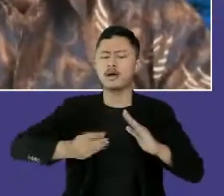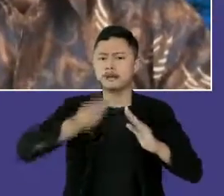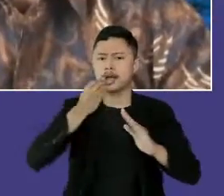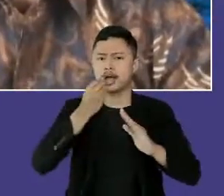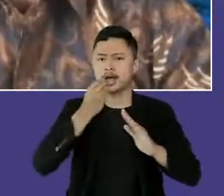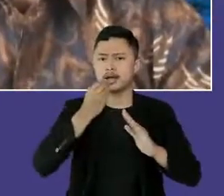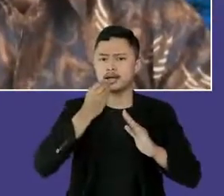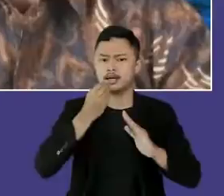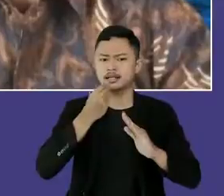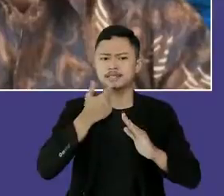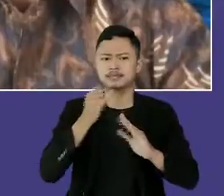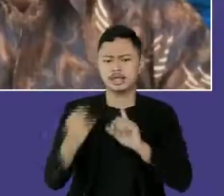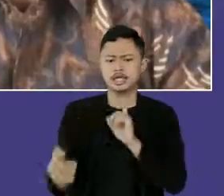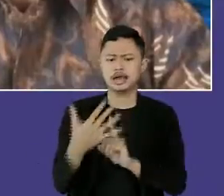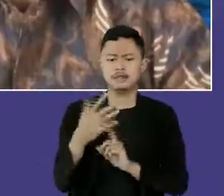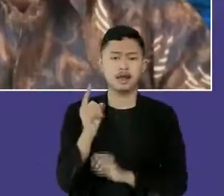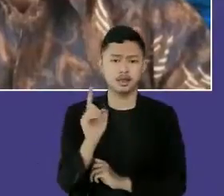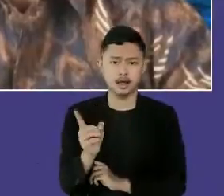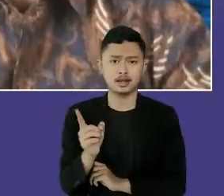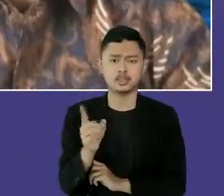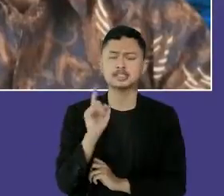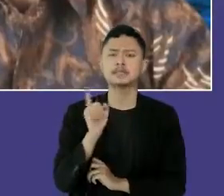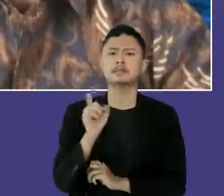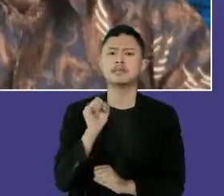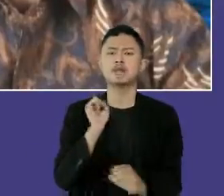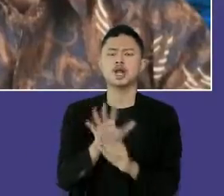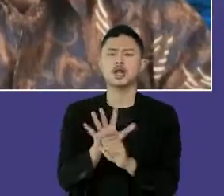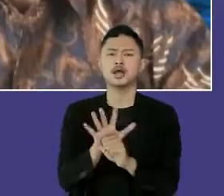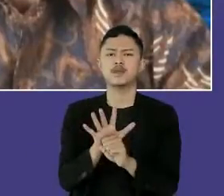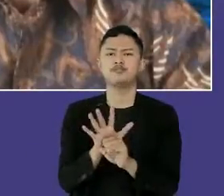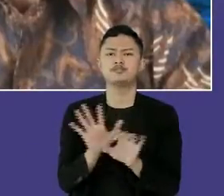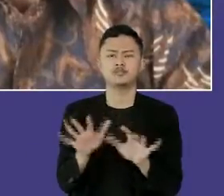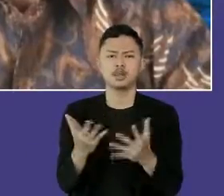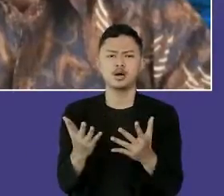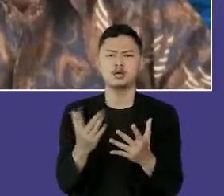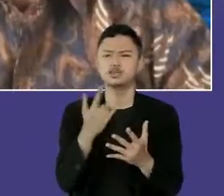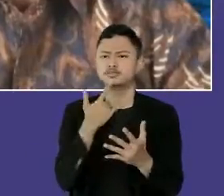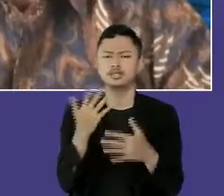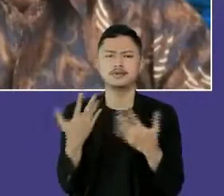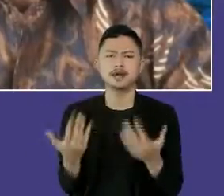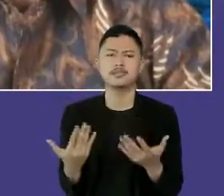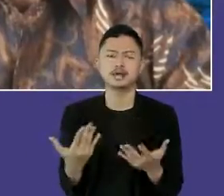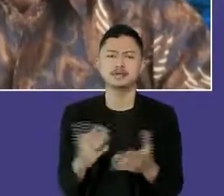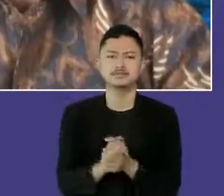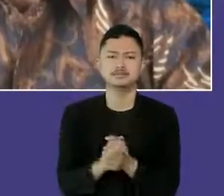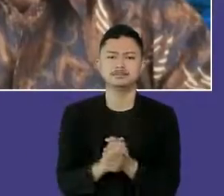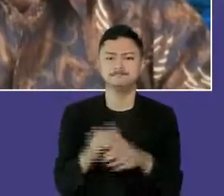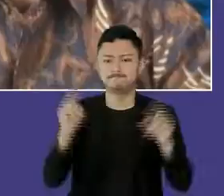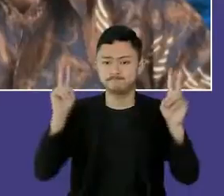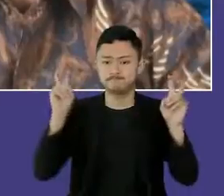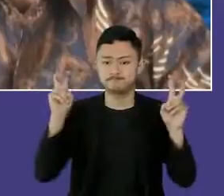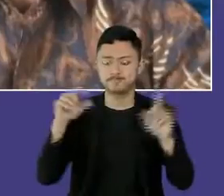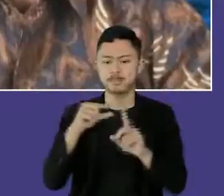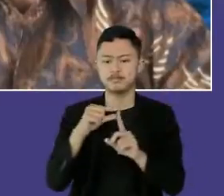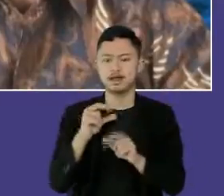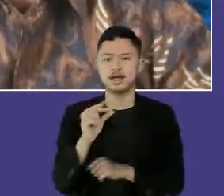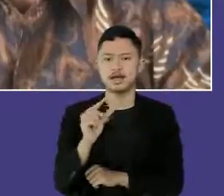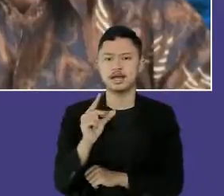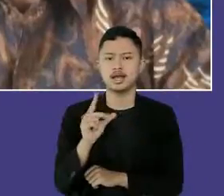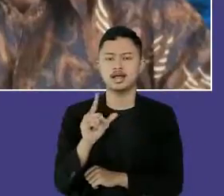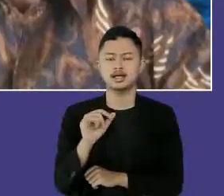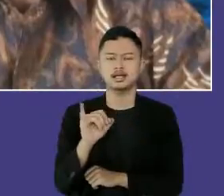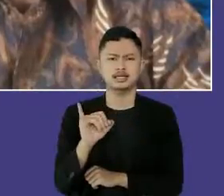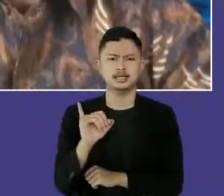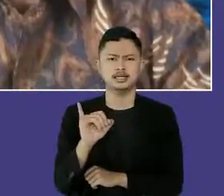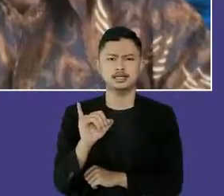yang terdampak ya, akibat pandemi ini, dan lalu bagaimana dalam hal ini PRII bisa